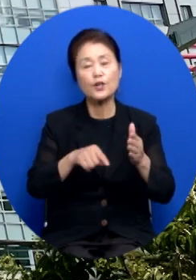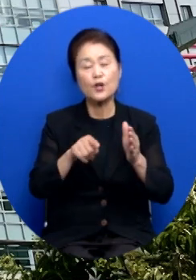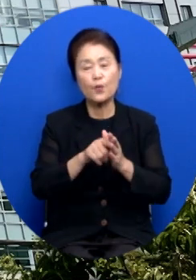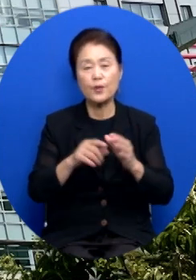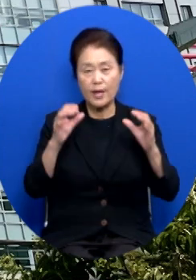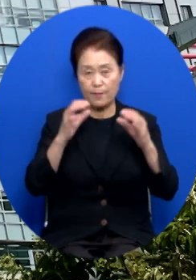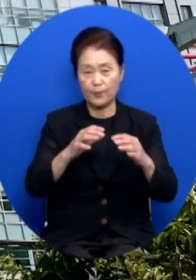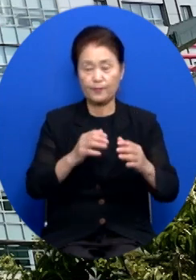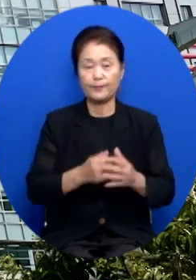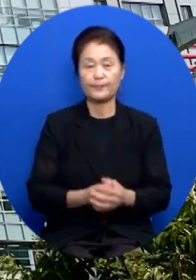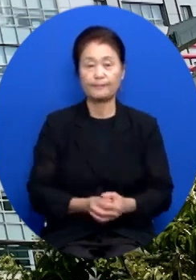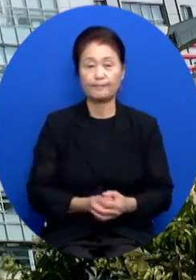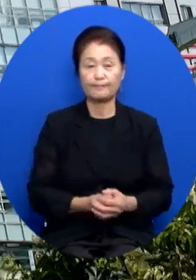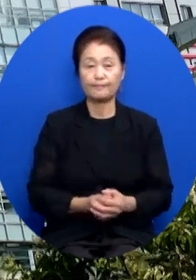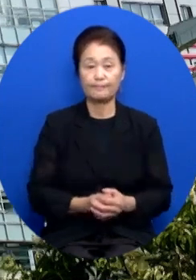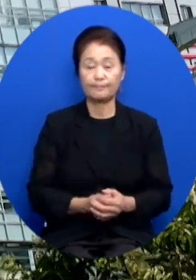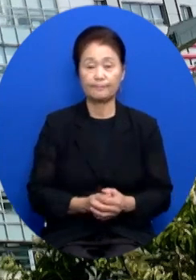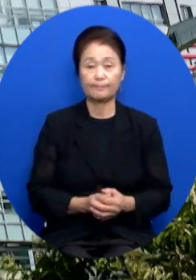계획입니다.